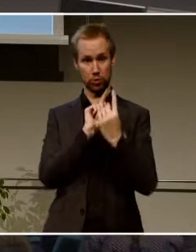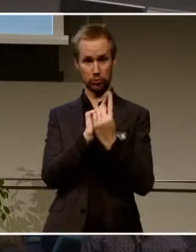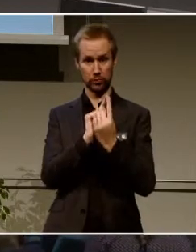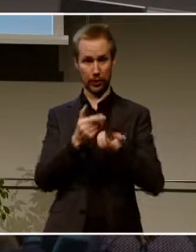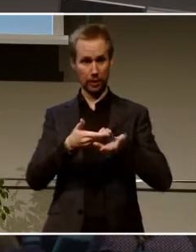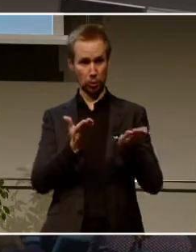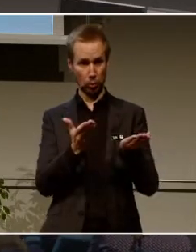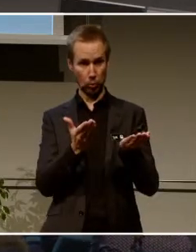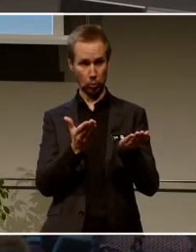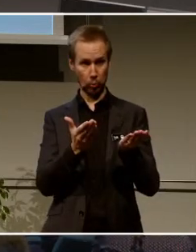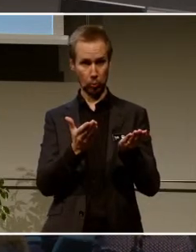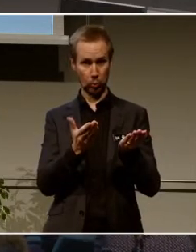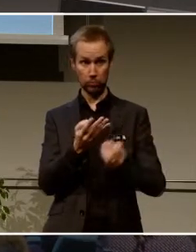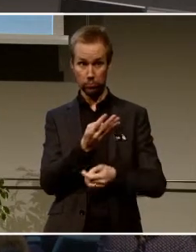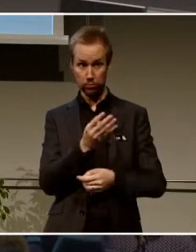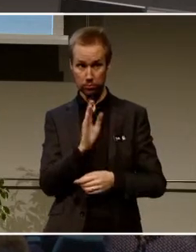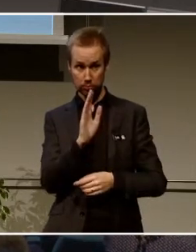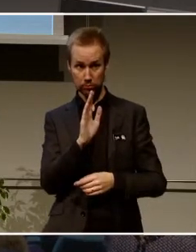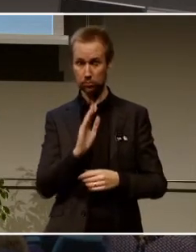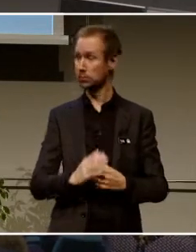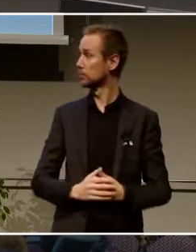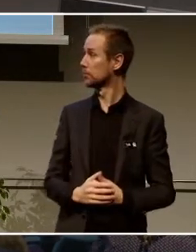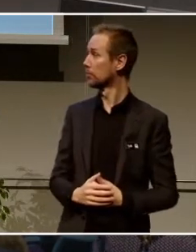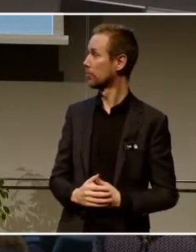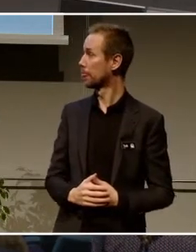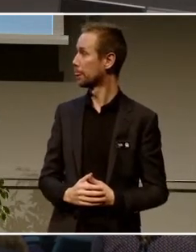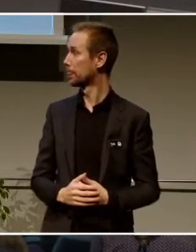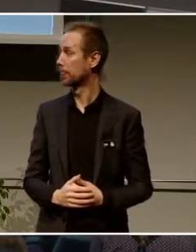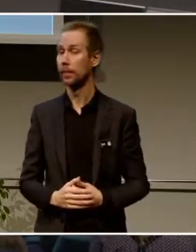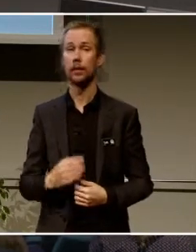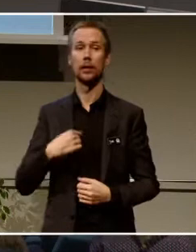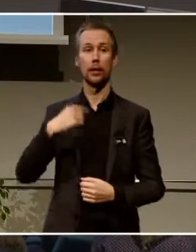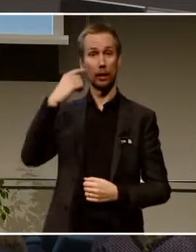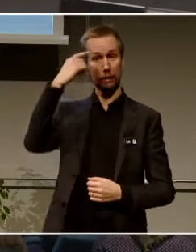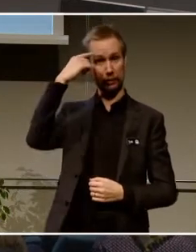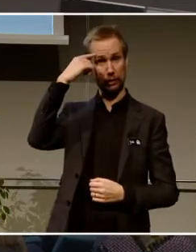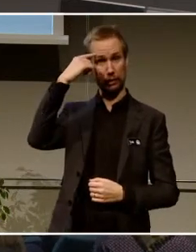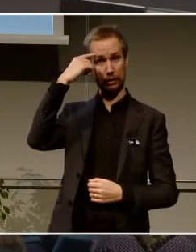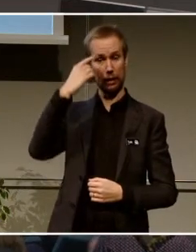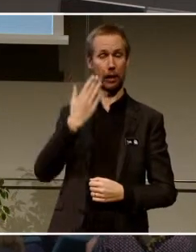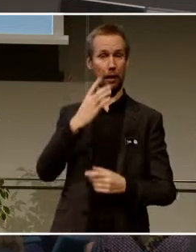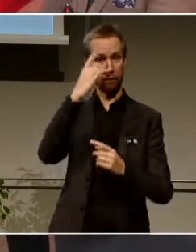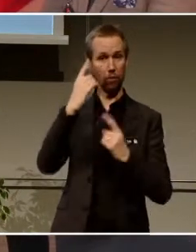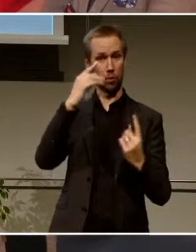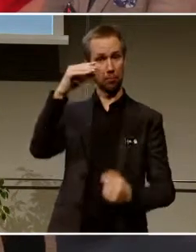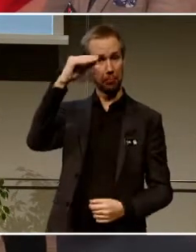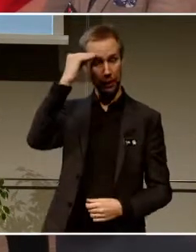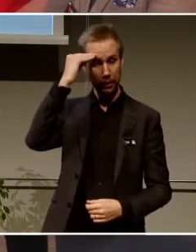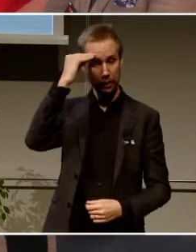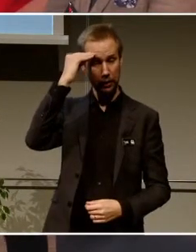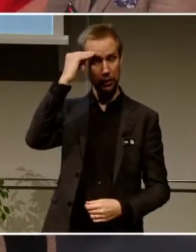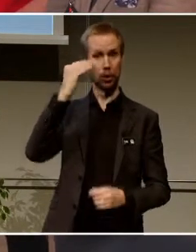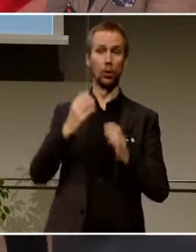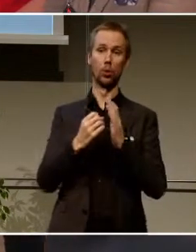Varsågod. Det ser ut som att du var på väg. Nej, men jag tänker ju att det är folkbildning. Just eftersom vi också utgår mycket